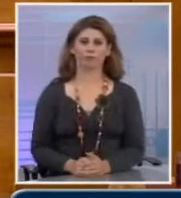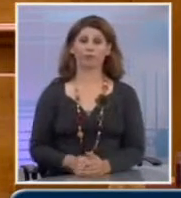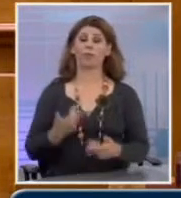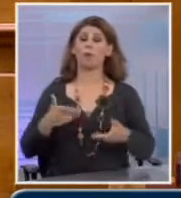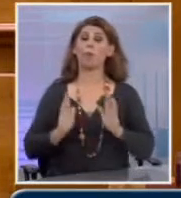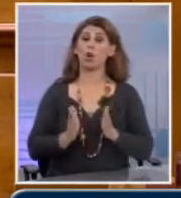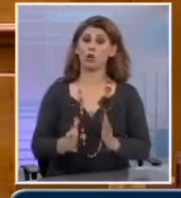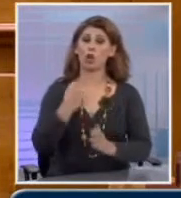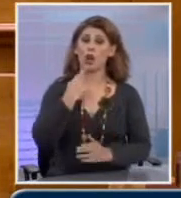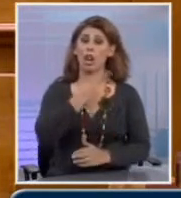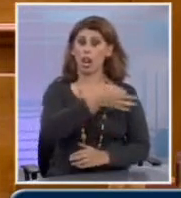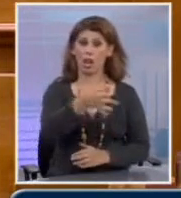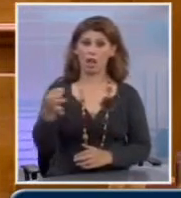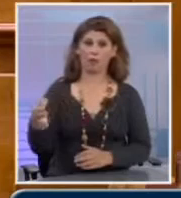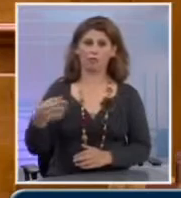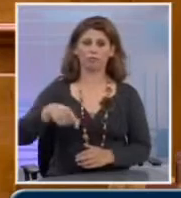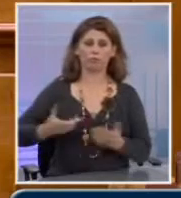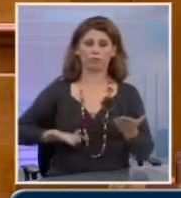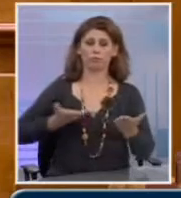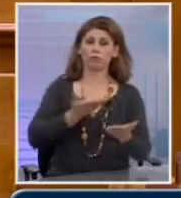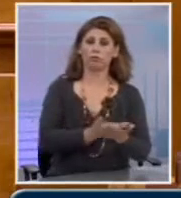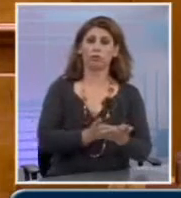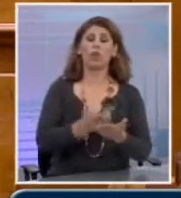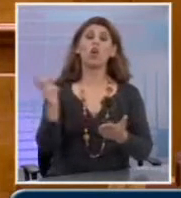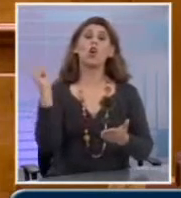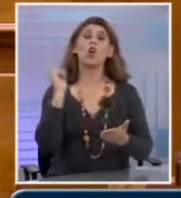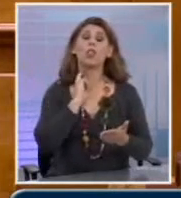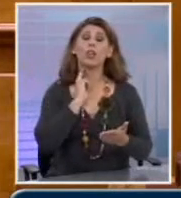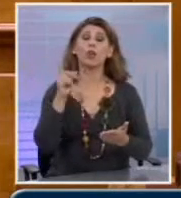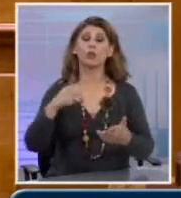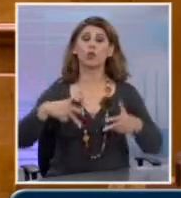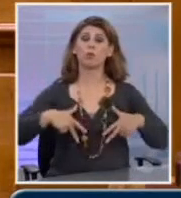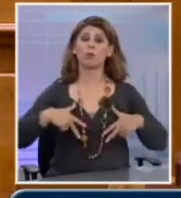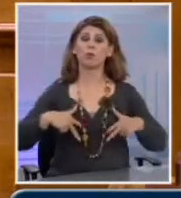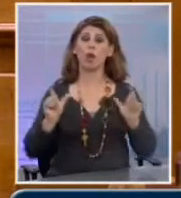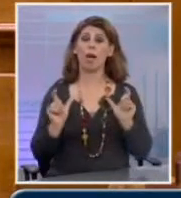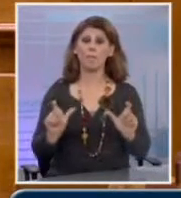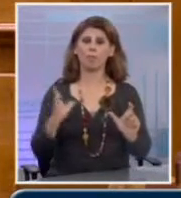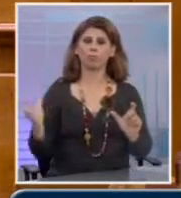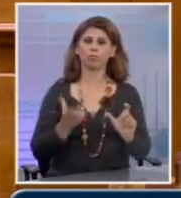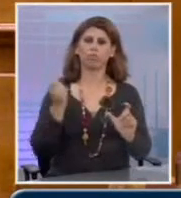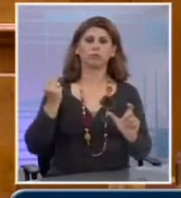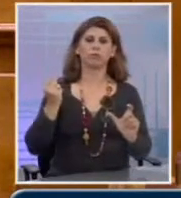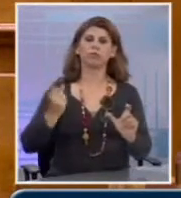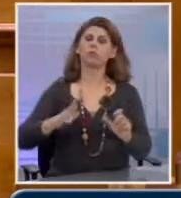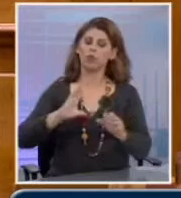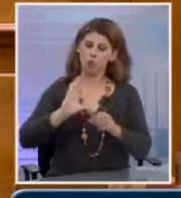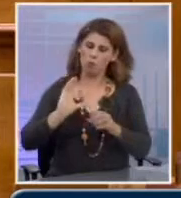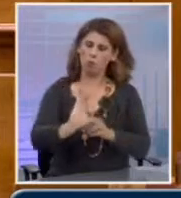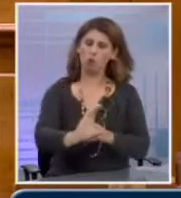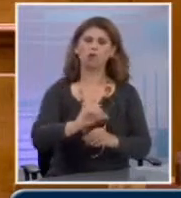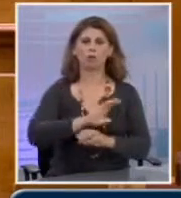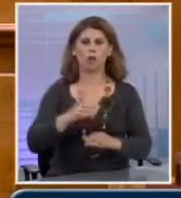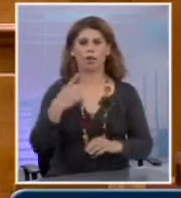Προχωρώ λοιπόν και λέω ότι ήδη κατατέθησαν οι κωδικοί του Υπουργείου Εθνικής Άμυνας που διασφαλίζουν το σύνολο του ποσού. Αλλά